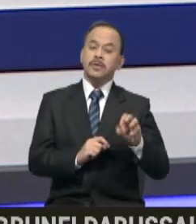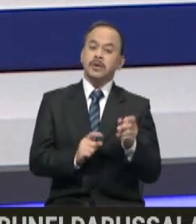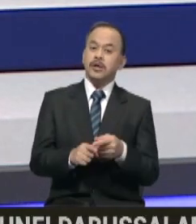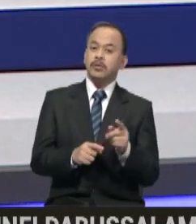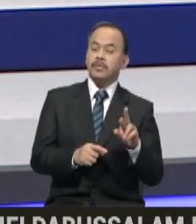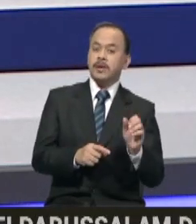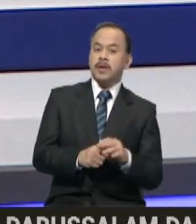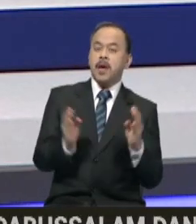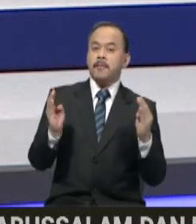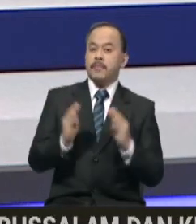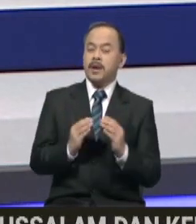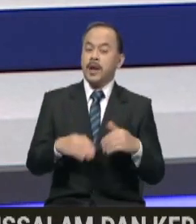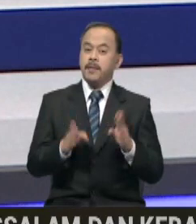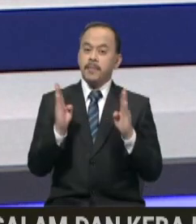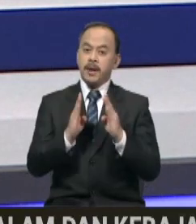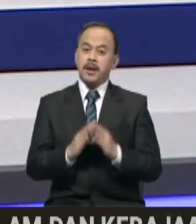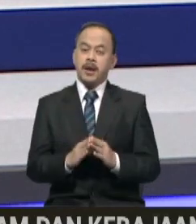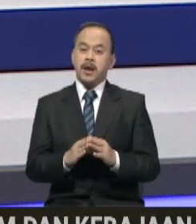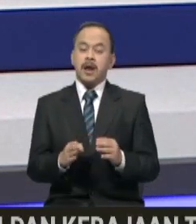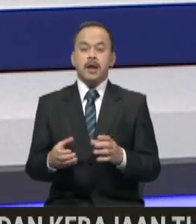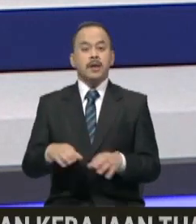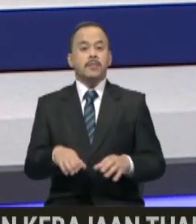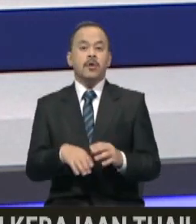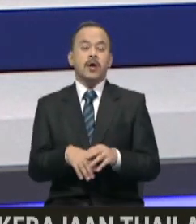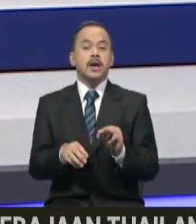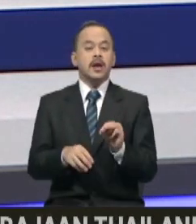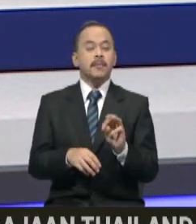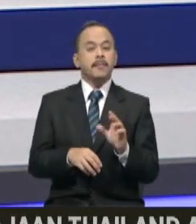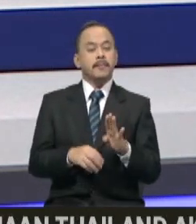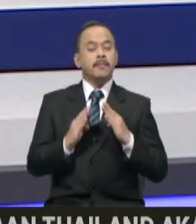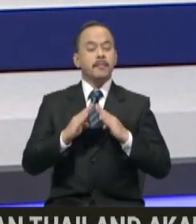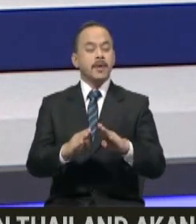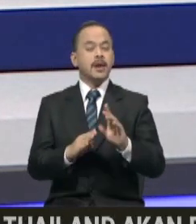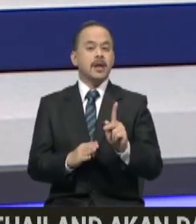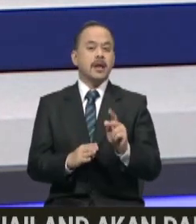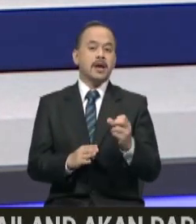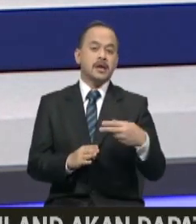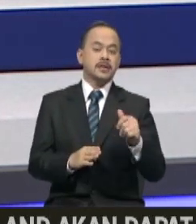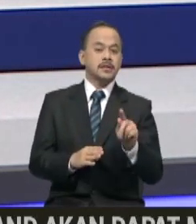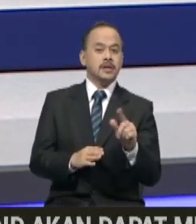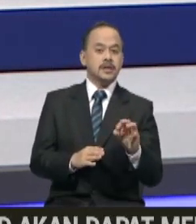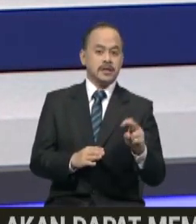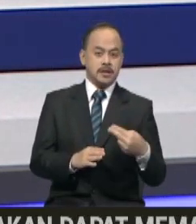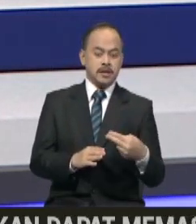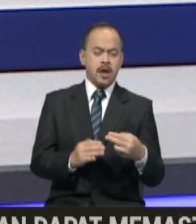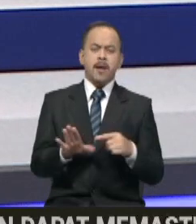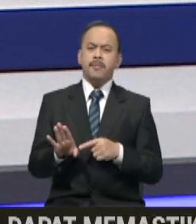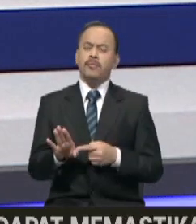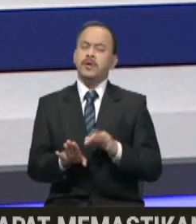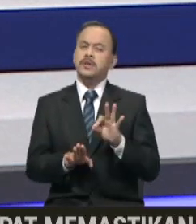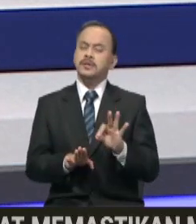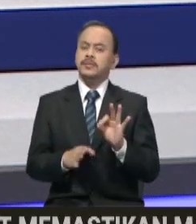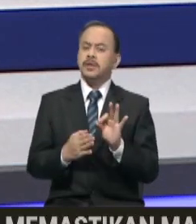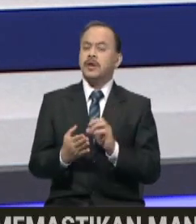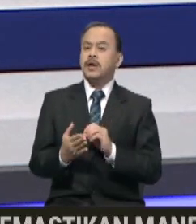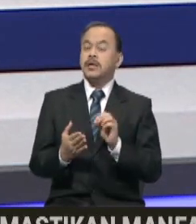bengkel filologi anjuran Balai Khazanah Islam Sultan Haji Hasanah Bolkiah. Bengkel yang bermula pada 9 Oktober lalu berakhir